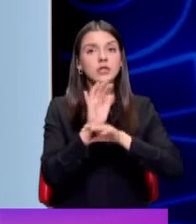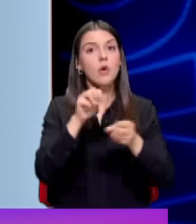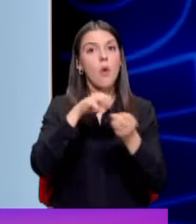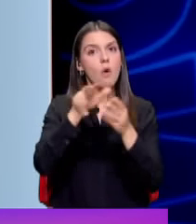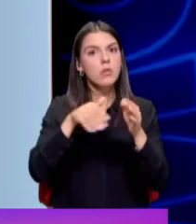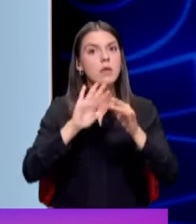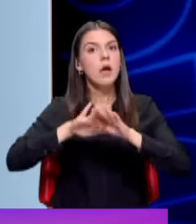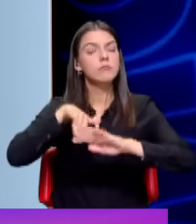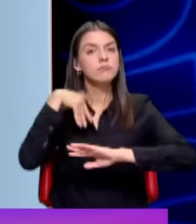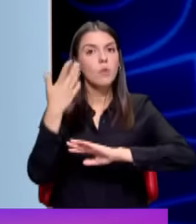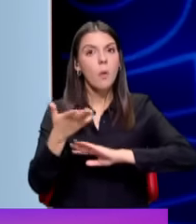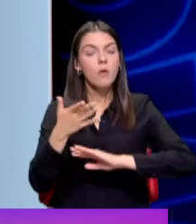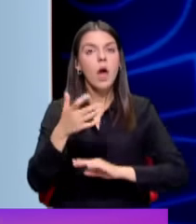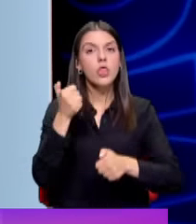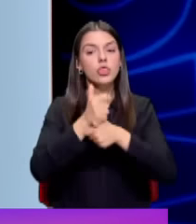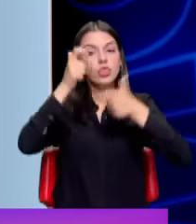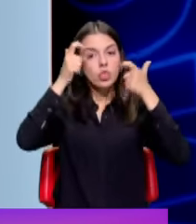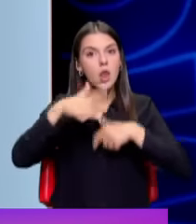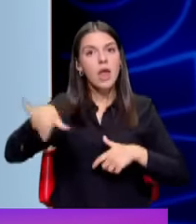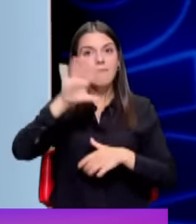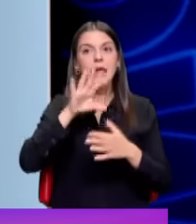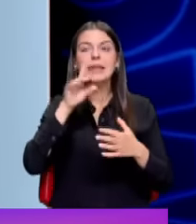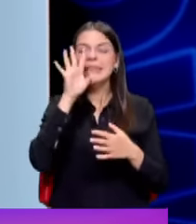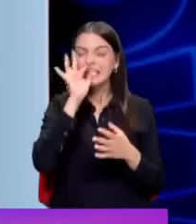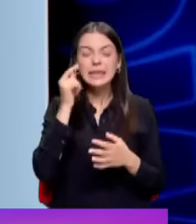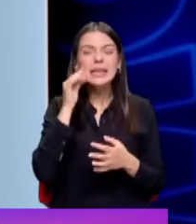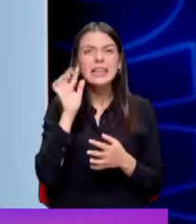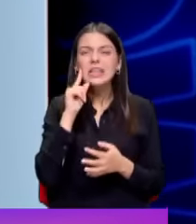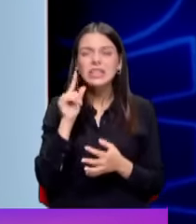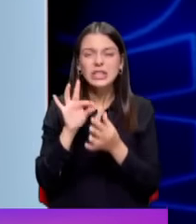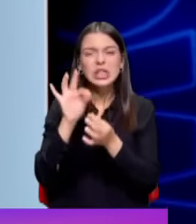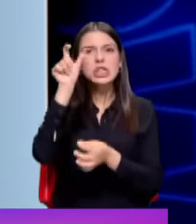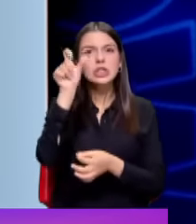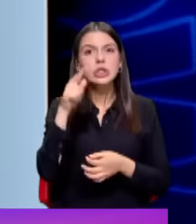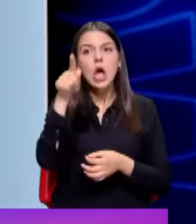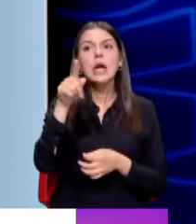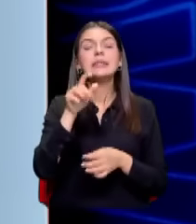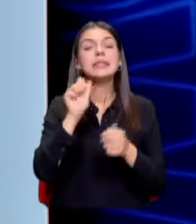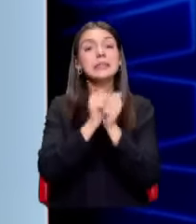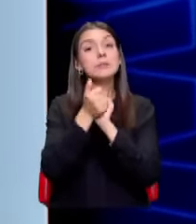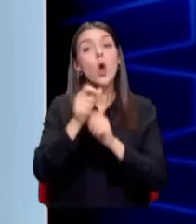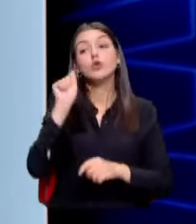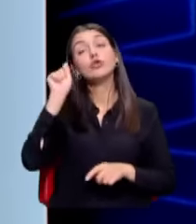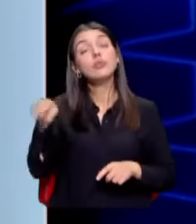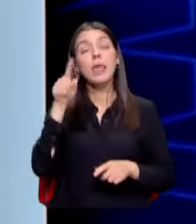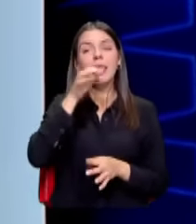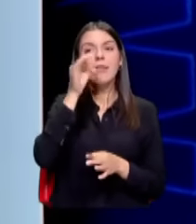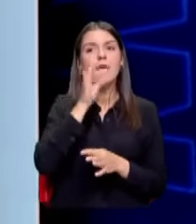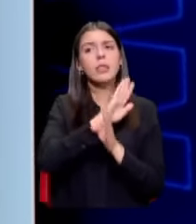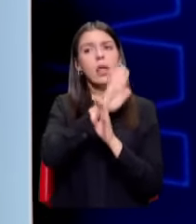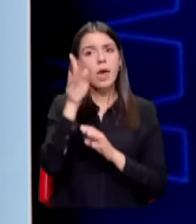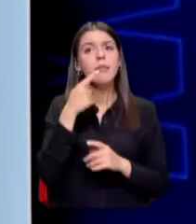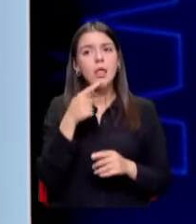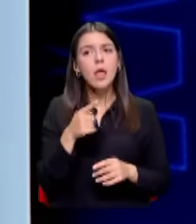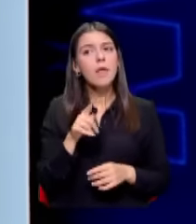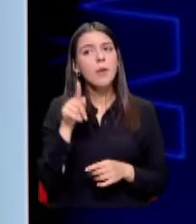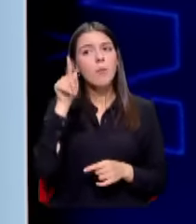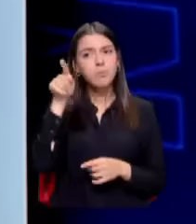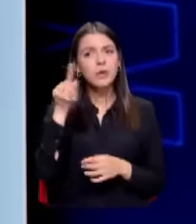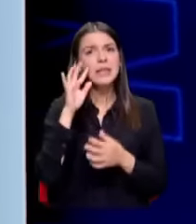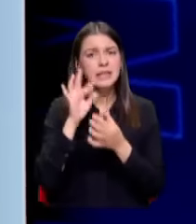saldırının ardından yetkililerce ilgili kişinin spor şubede ifade vermek üzere alındığı belirtilmişse de şahsın